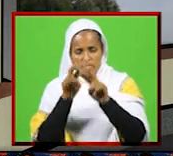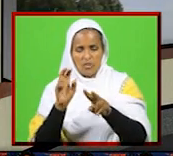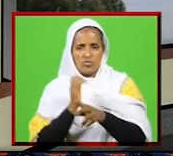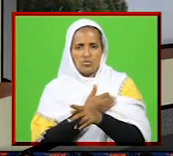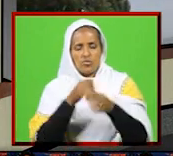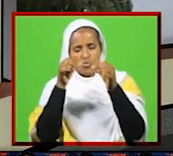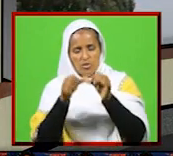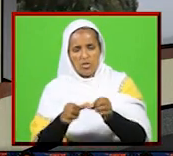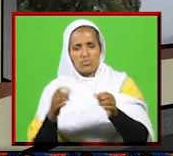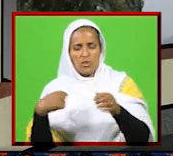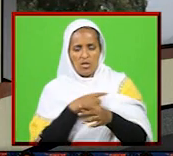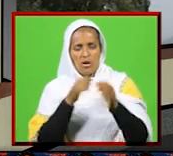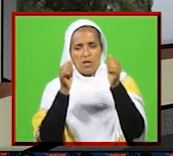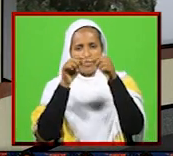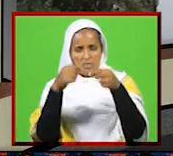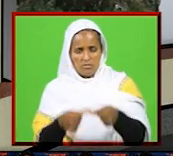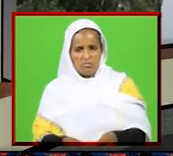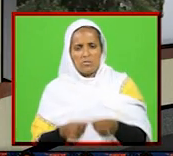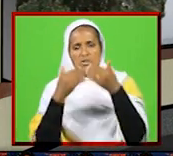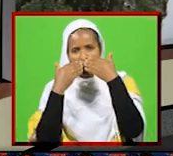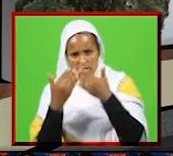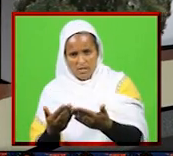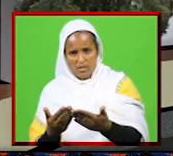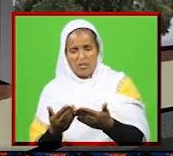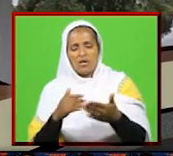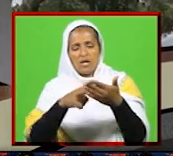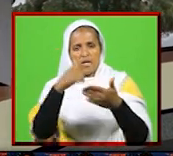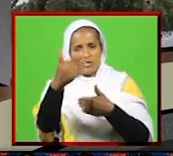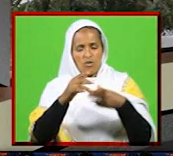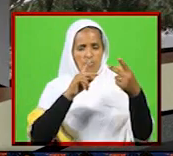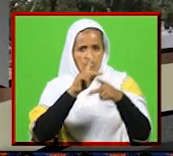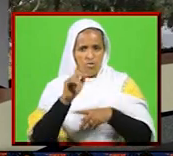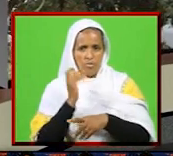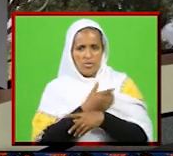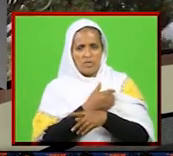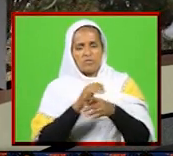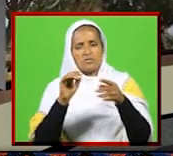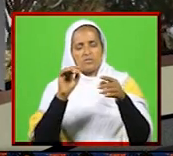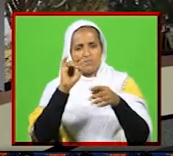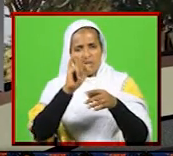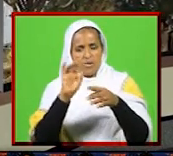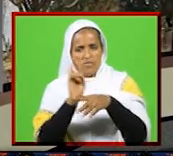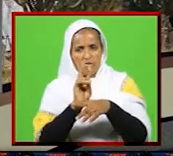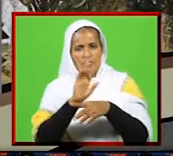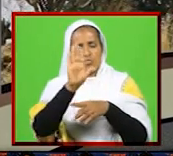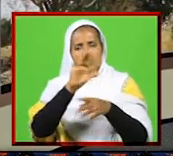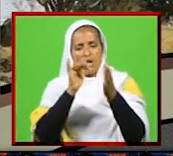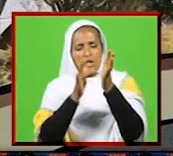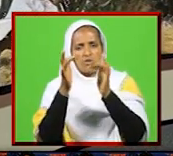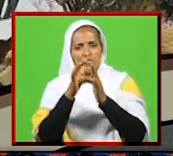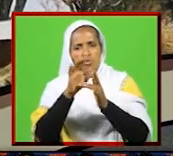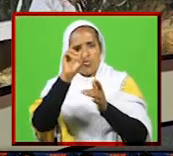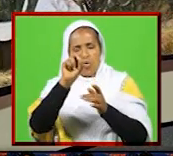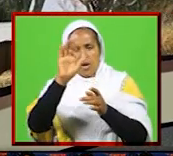የተወደዳችሁ ተመልካቾቻችን ቆይታችሁን ከኛ ጋር ስላደረጋችሁ እናመሰግናለን። ቀጣዩ መሰናዷችን ዘጋቢ ፊልም ነው። ጉዲያ